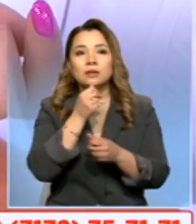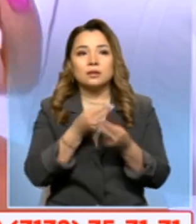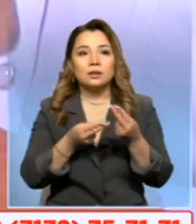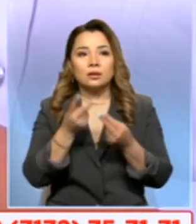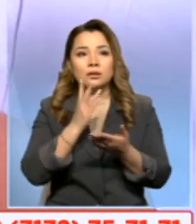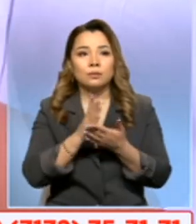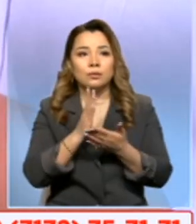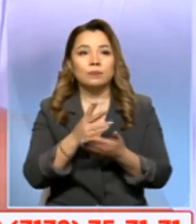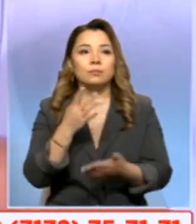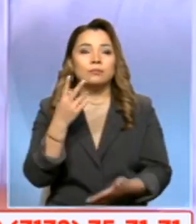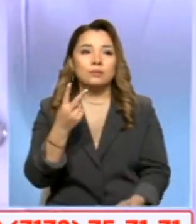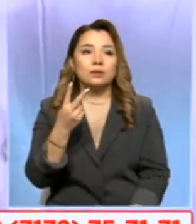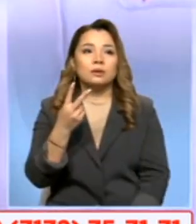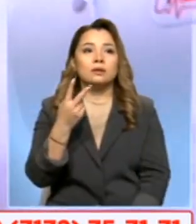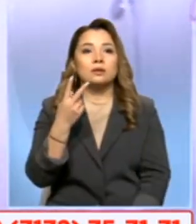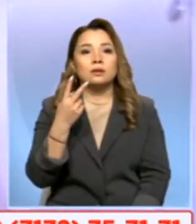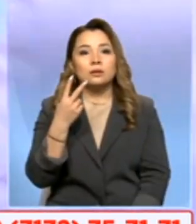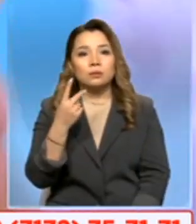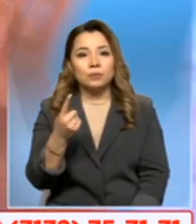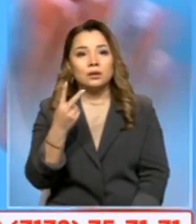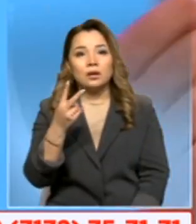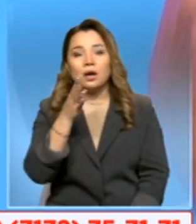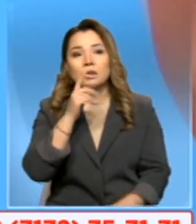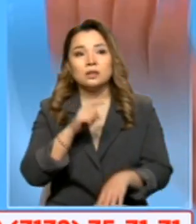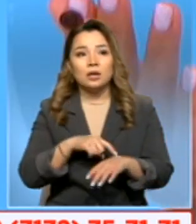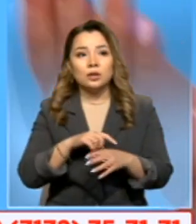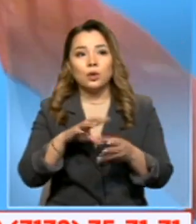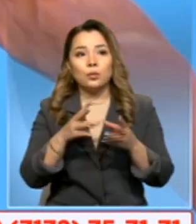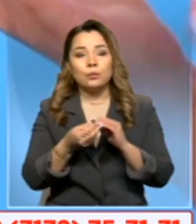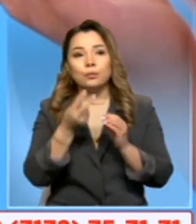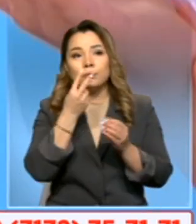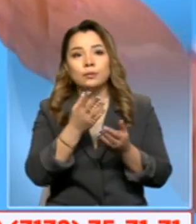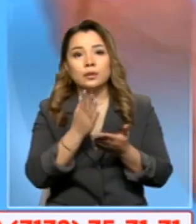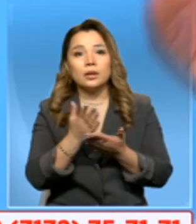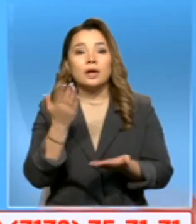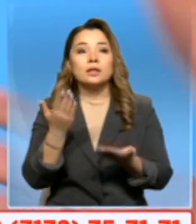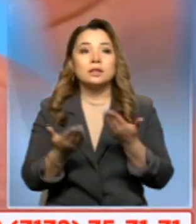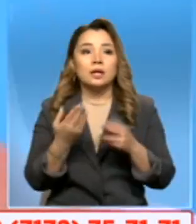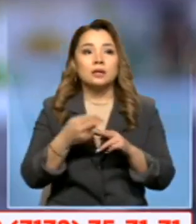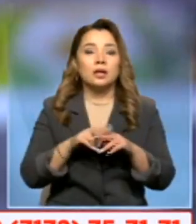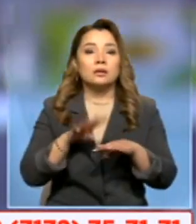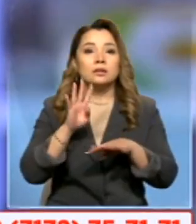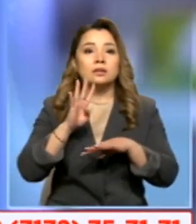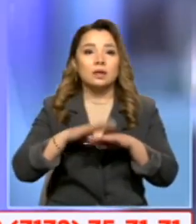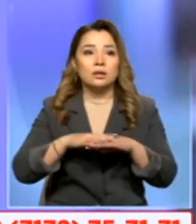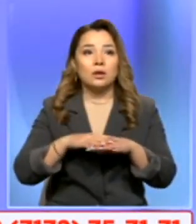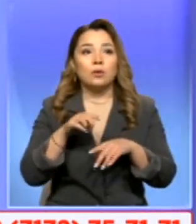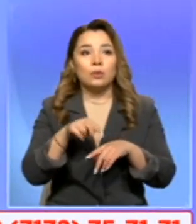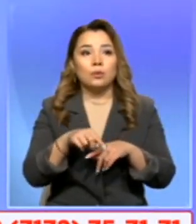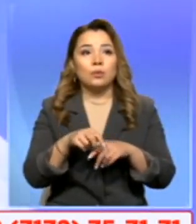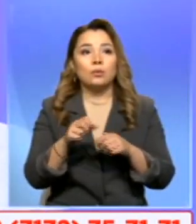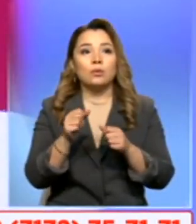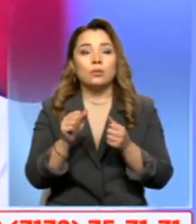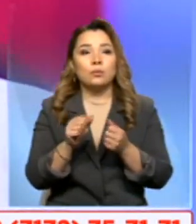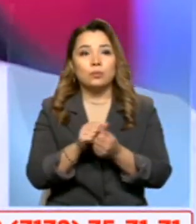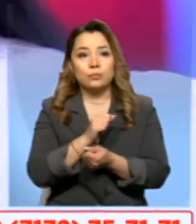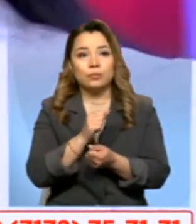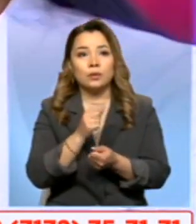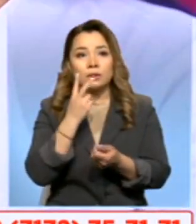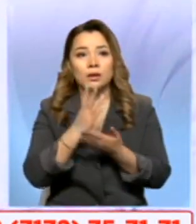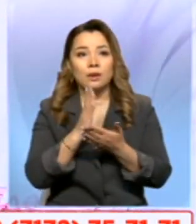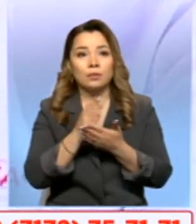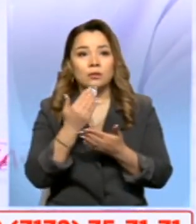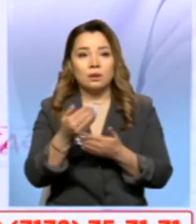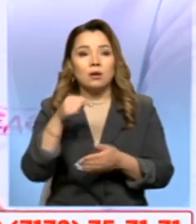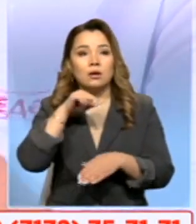саласыздар. 1-2 сағат көлемінде кейін көрестер. Егер осы 1-2 сағаттан кейін мынау суырылып кетсе,